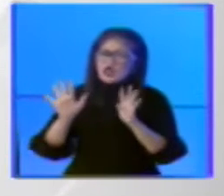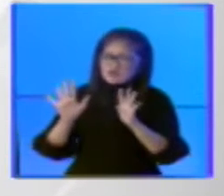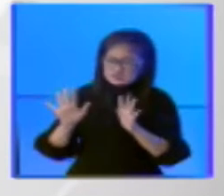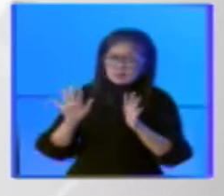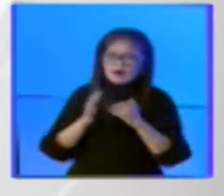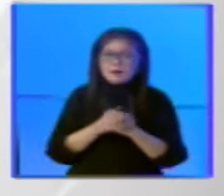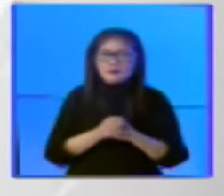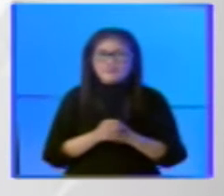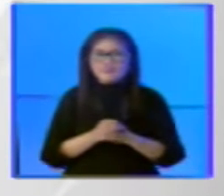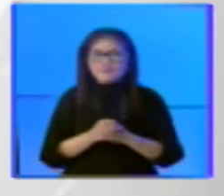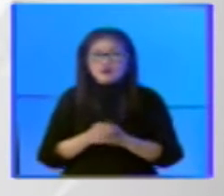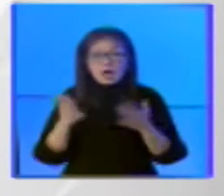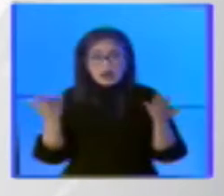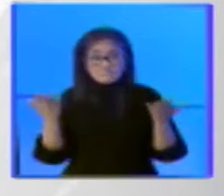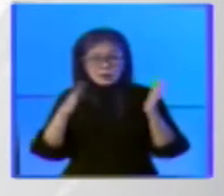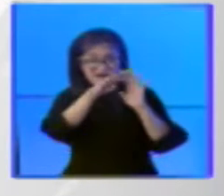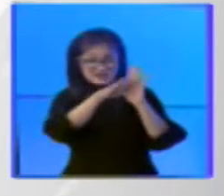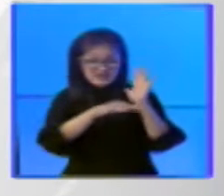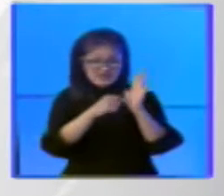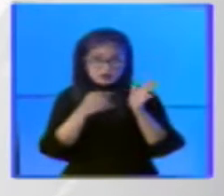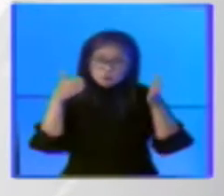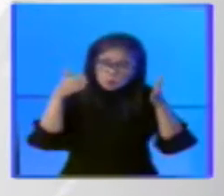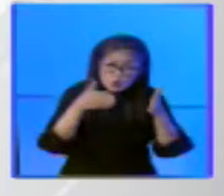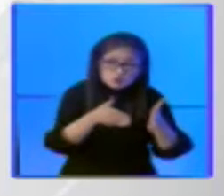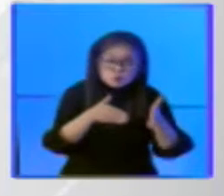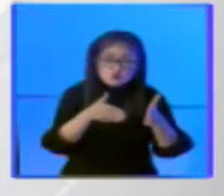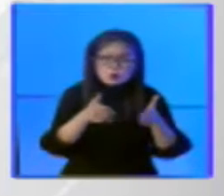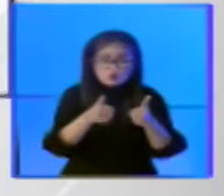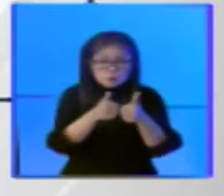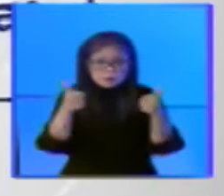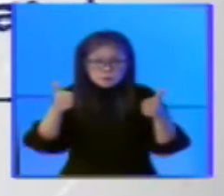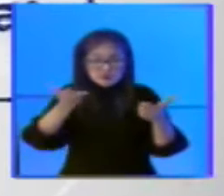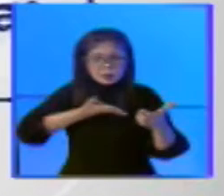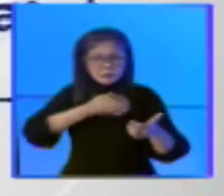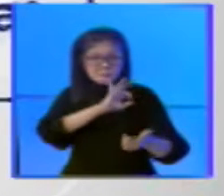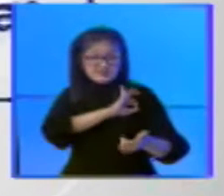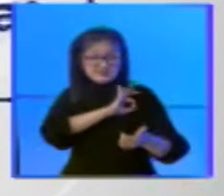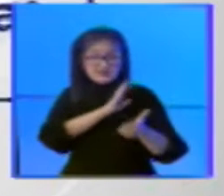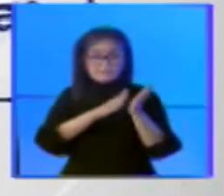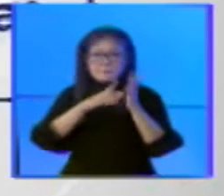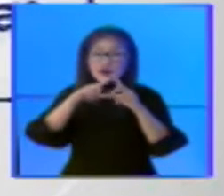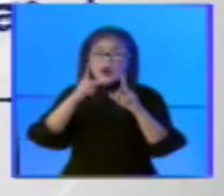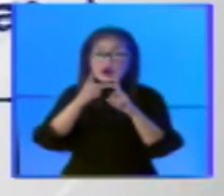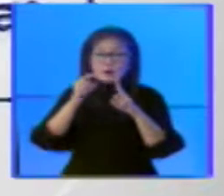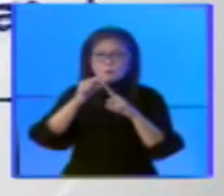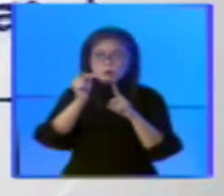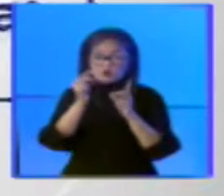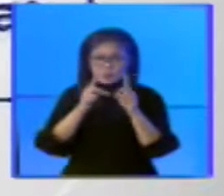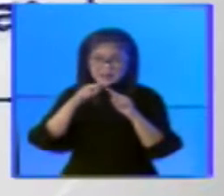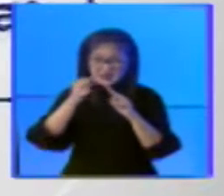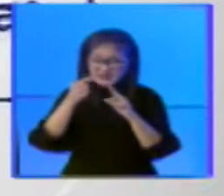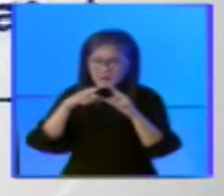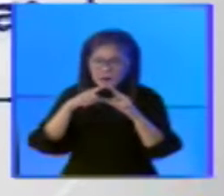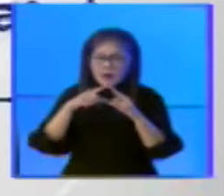lalu apa syarat khusus bagi seseorang layak mendapatkan bintang Mahaputra yang pertama adalah berjasa luar